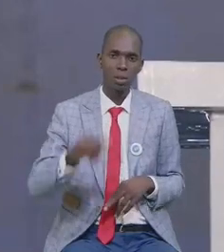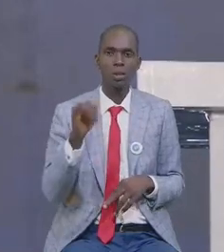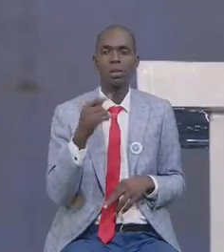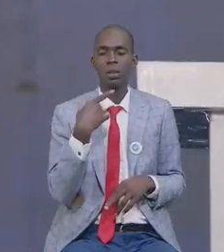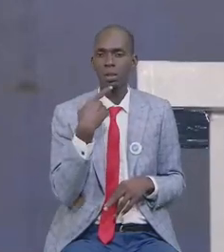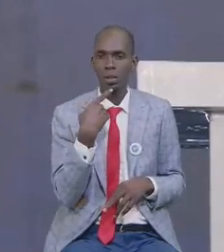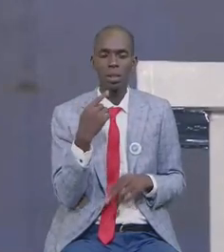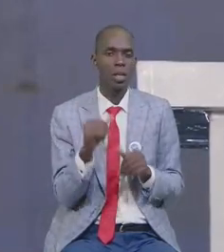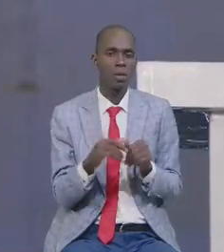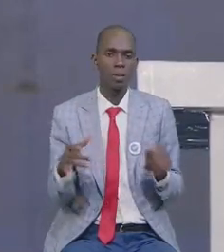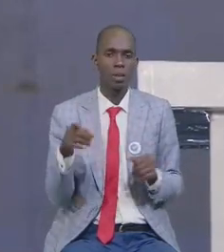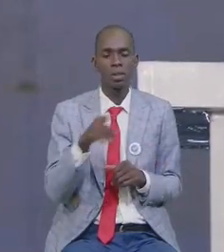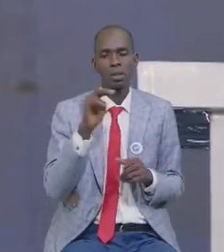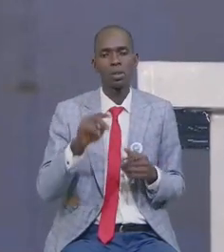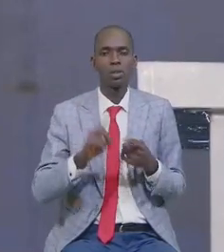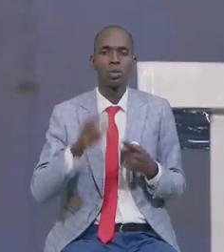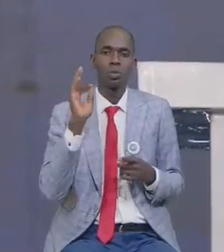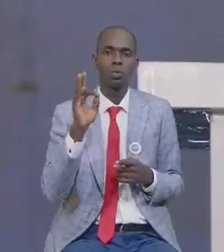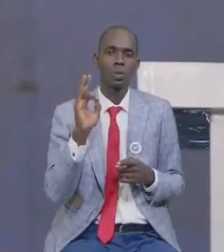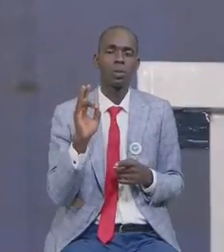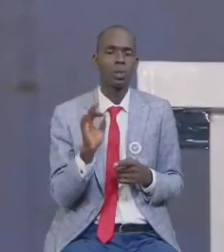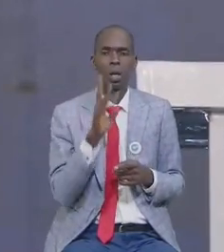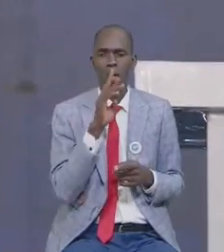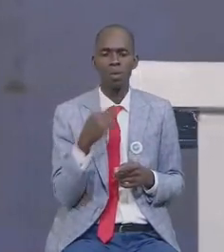tout ce qu'il devait dire. J'étais surpris.